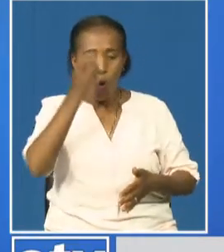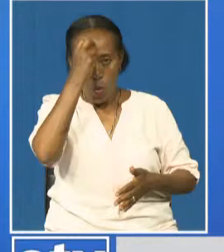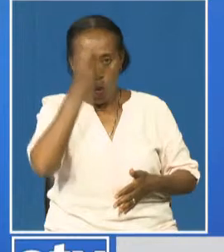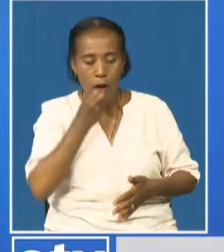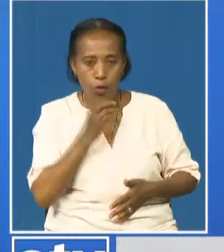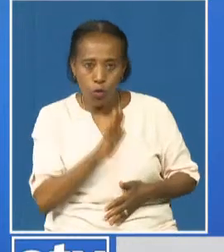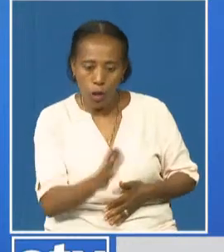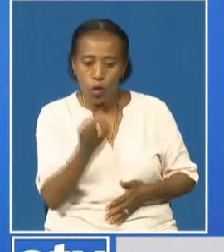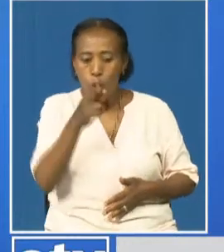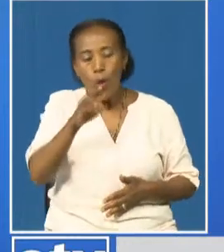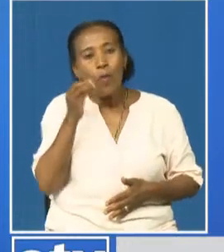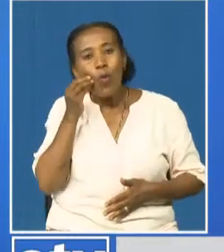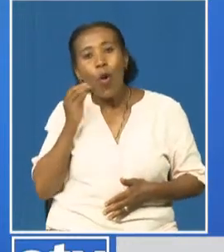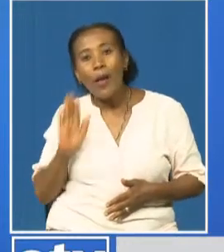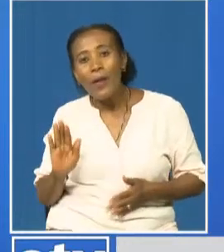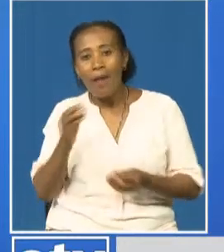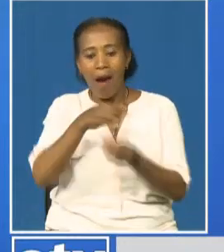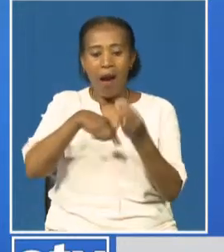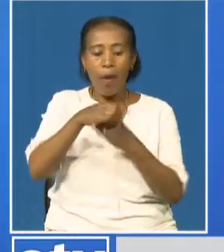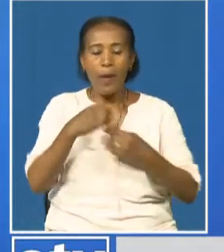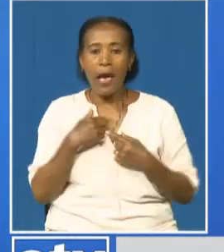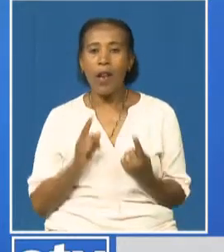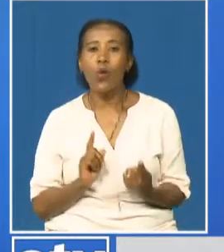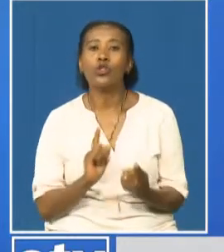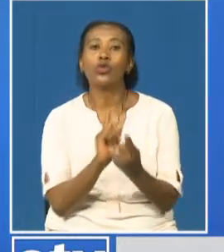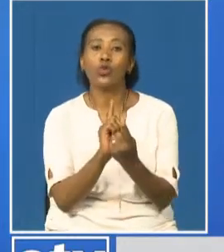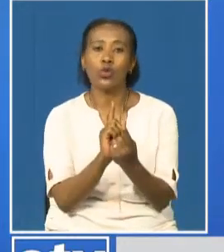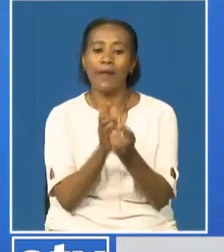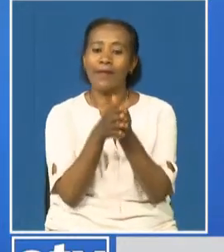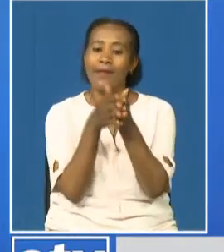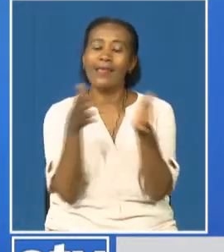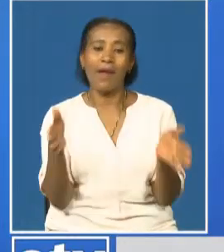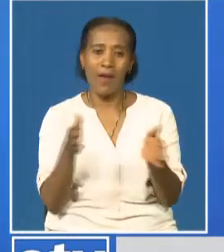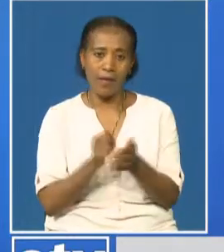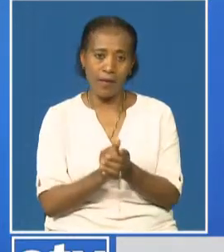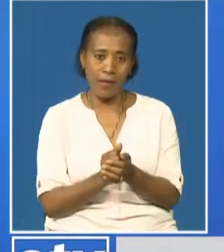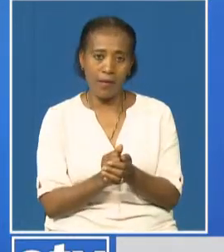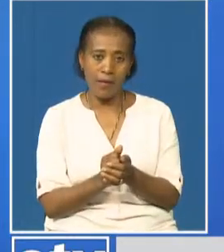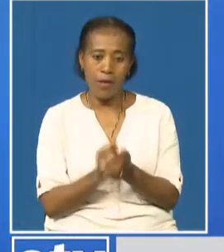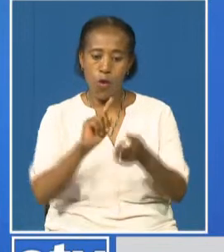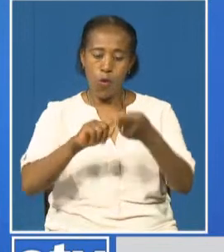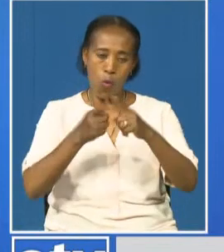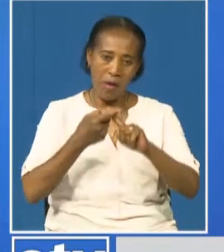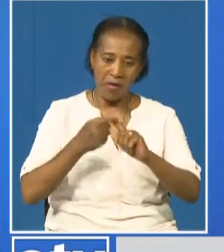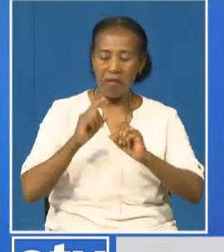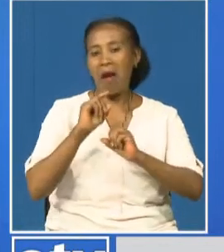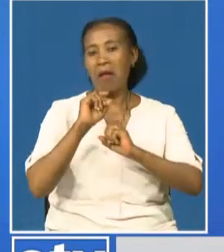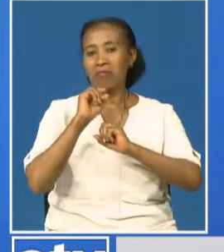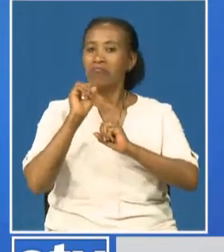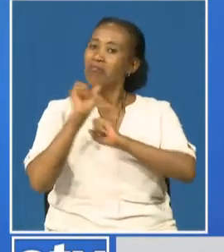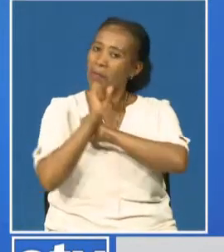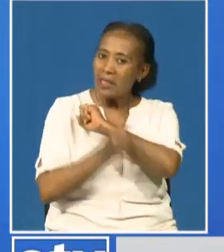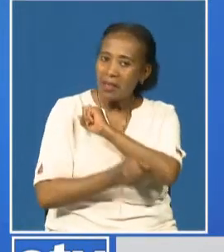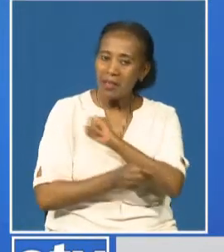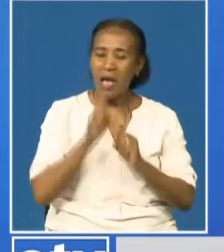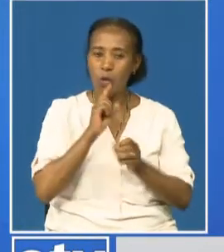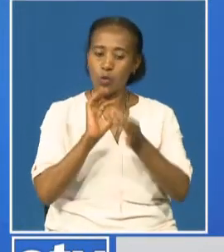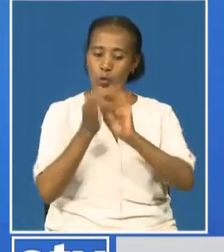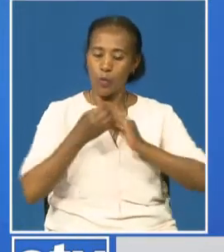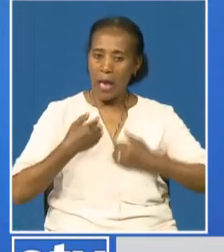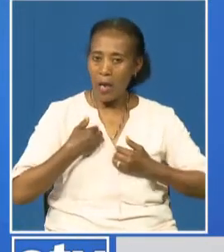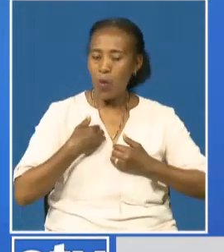ከወላጆቻቸው ወይም ጎረቤት አካባቢ ካለው ግንኙነታቸው ይሰፋል። ጓደኛ ይመሰርታሉ። ትርጉም ያለው